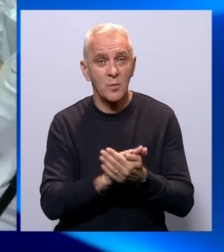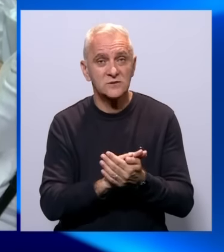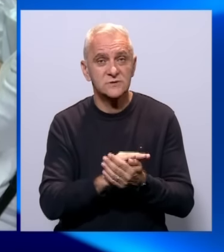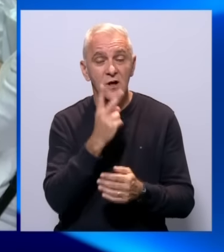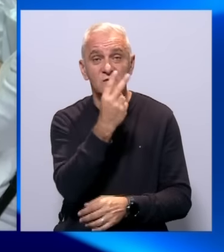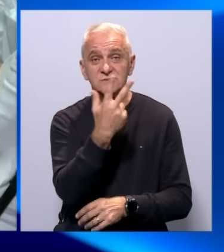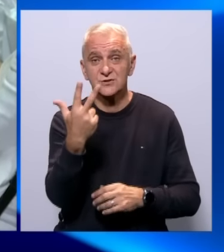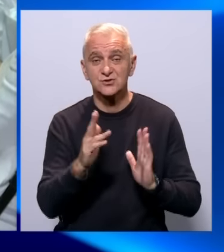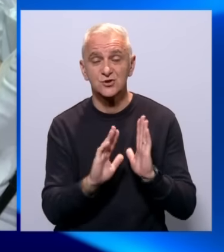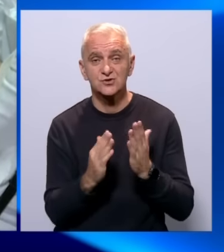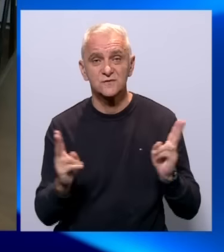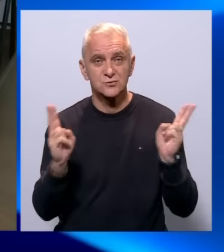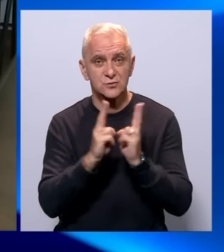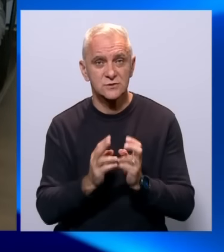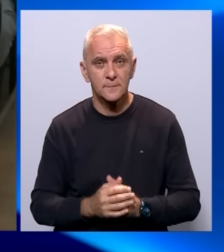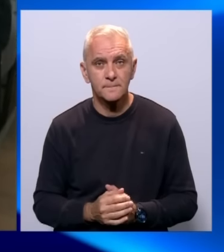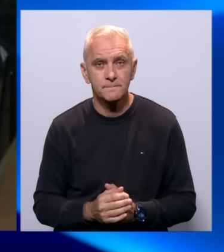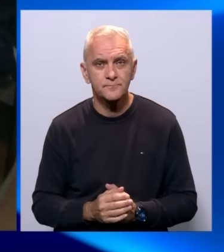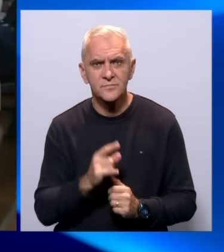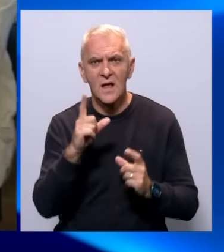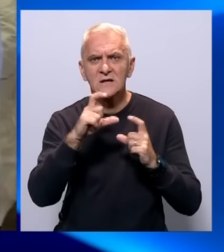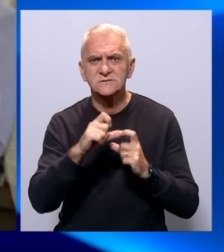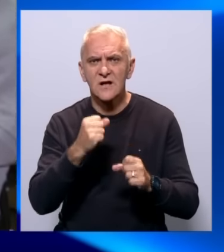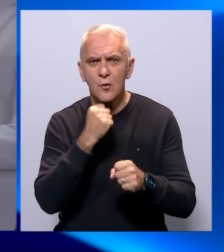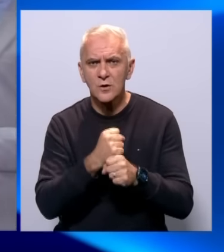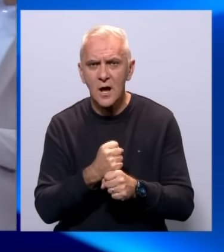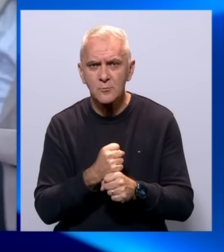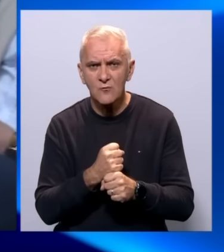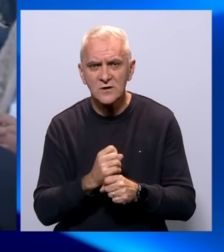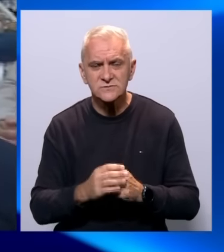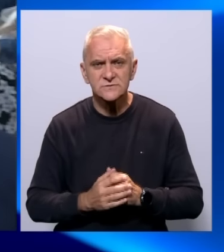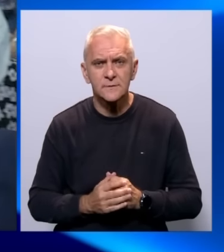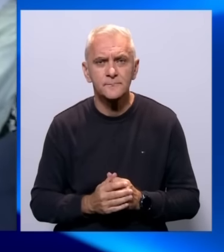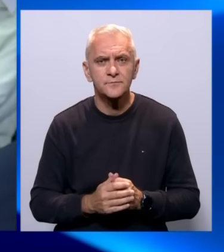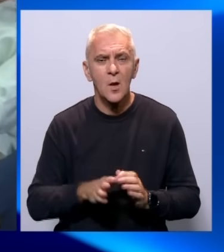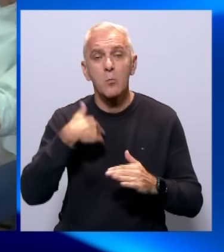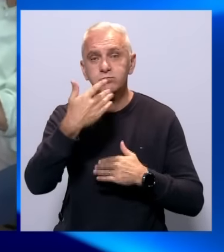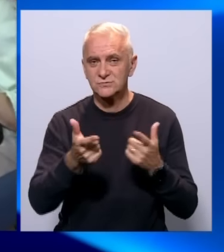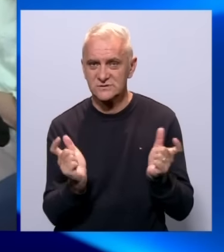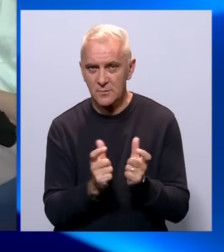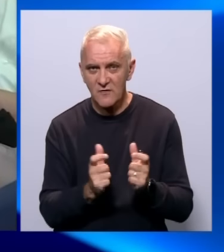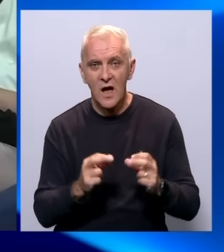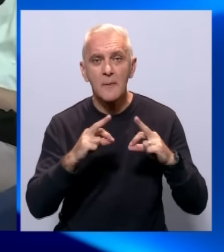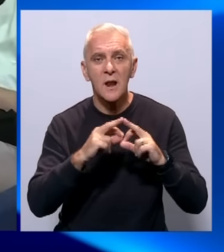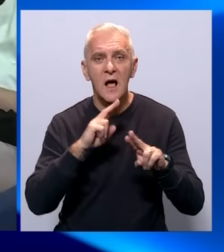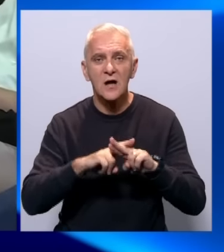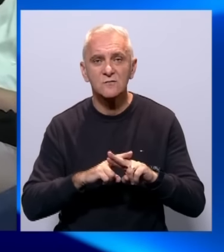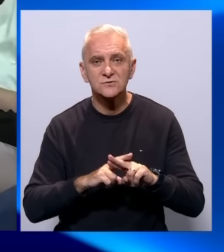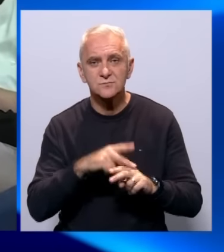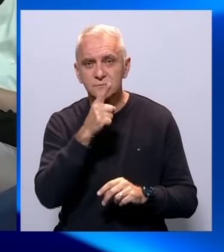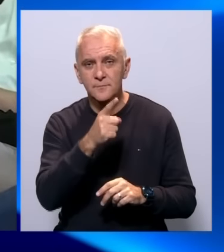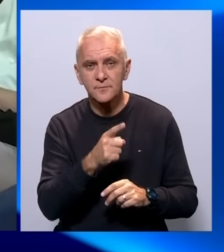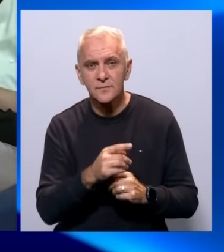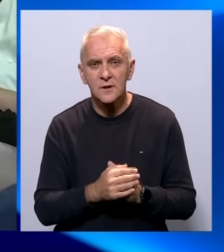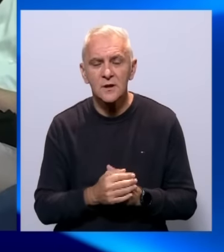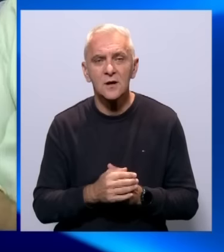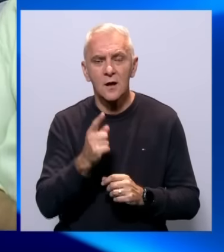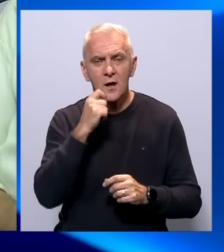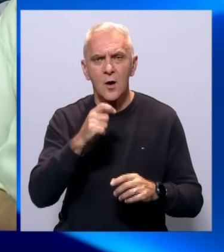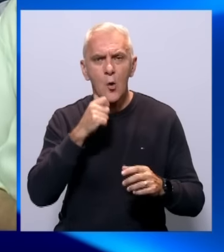tokom 23. književnih susreta. U uži izbor su ušli Stevo Grabovac Poslije zabave, Amila Kahrović